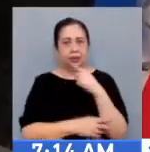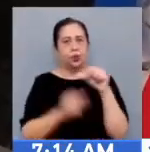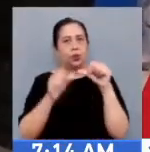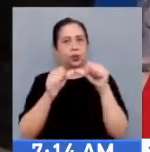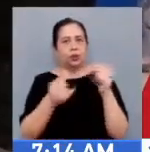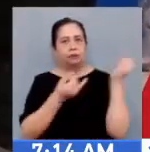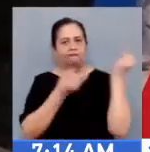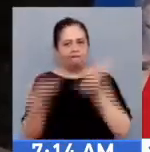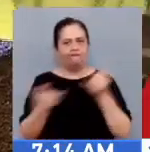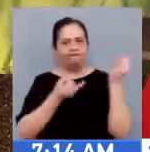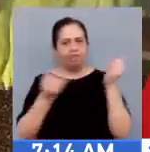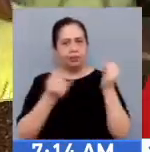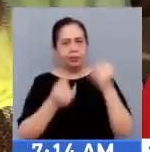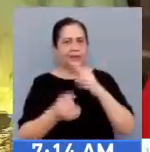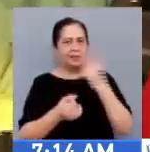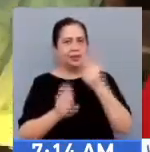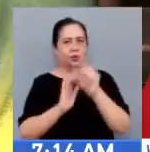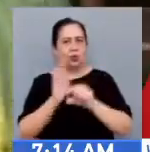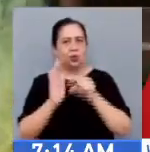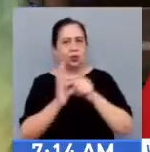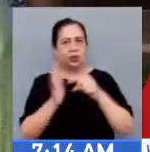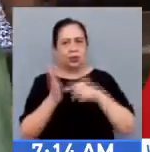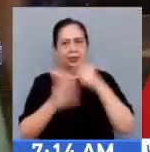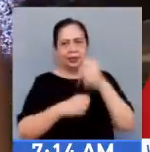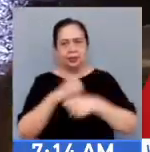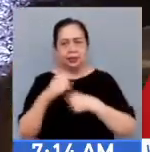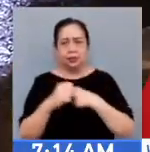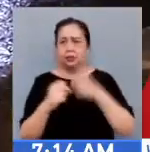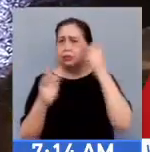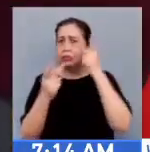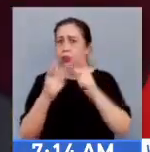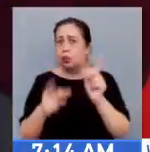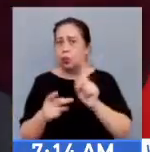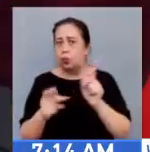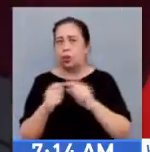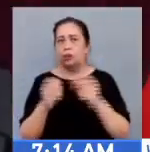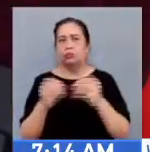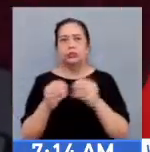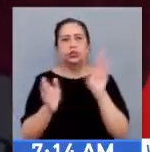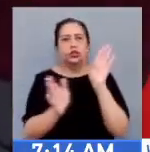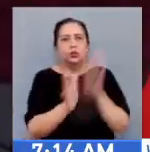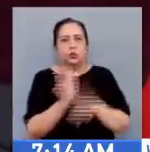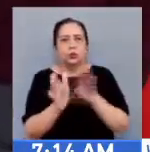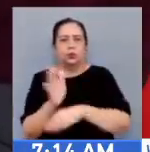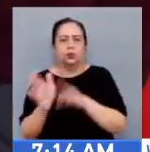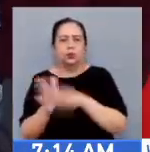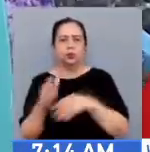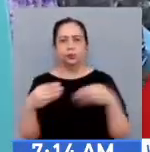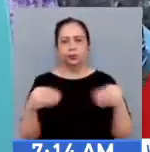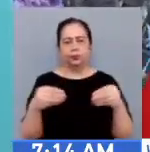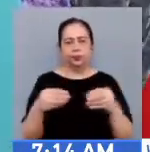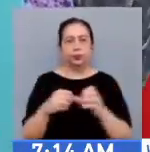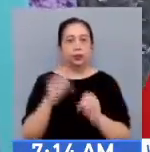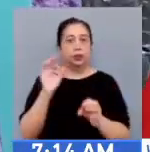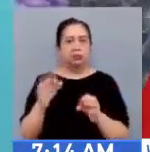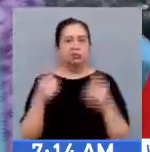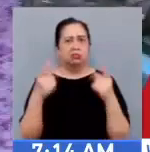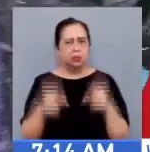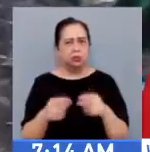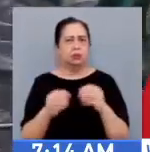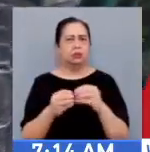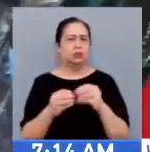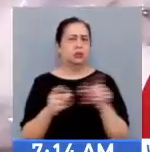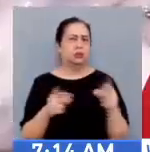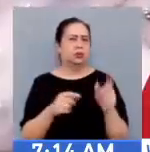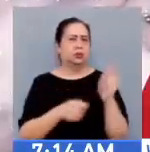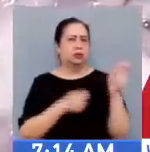sa second quarter ng taon. Layunin daw nito na magkaroon ng abot kayang isda sa mga palengke. Kapag nagkataon, ang mga manging isda natin daw